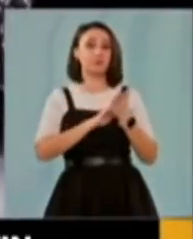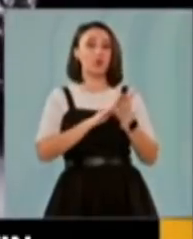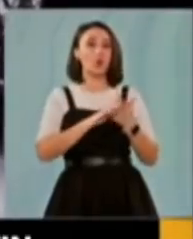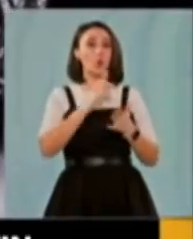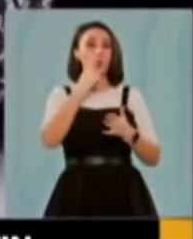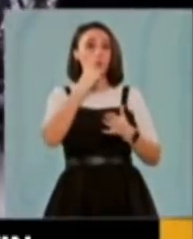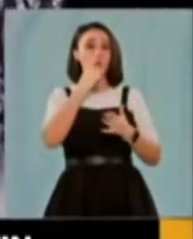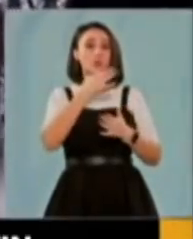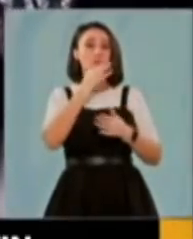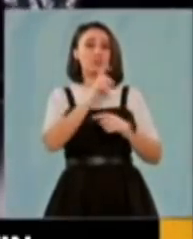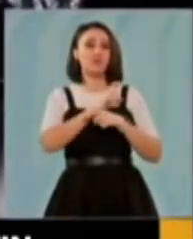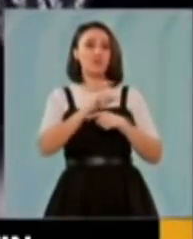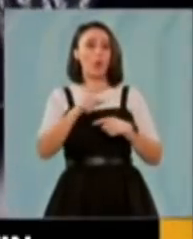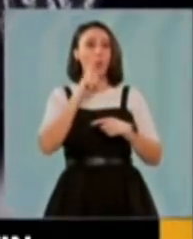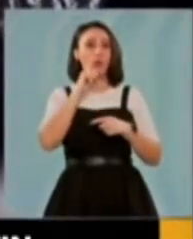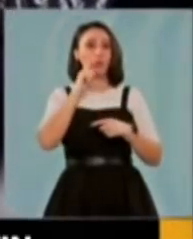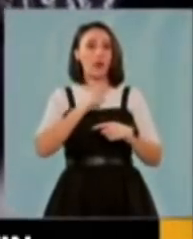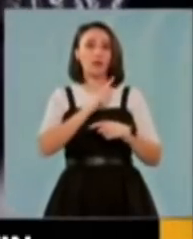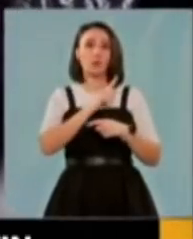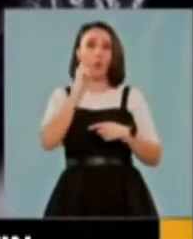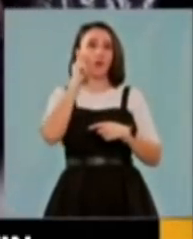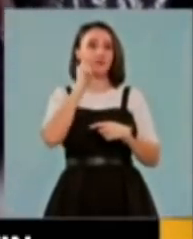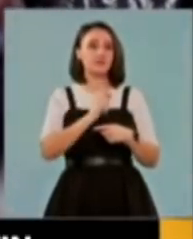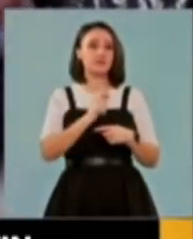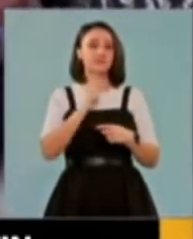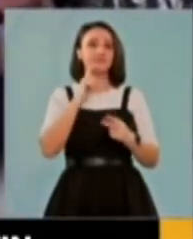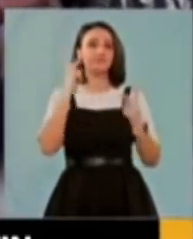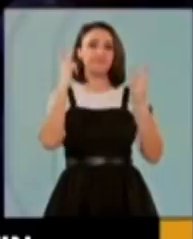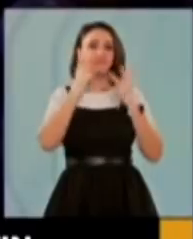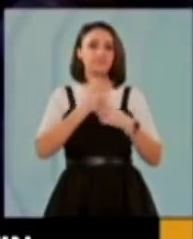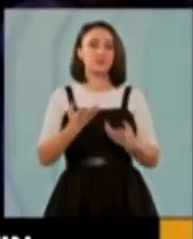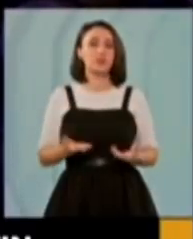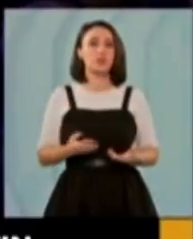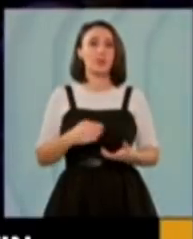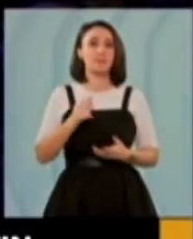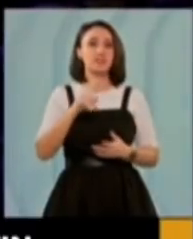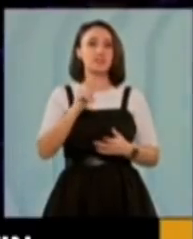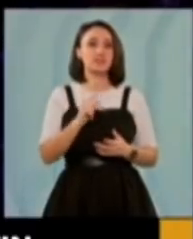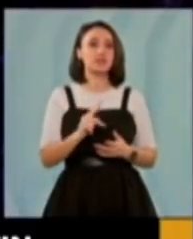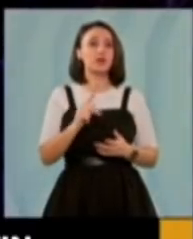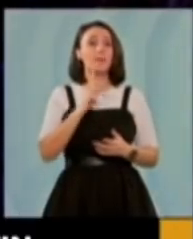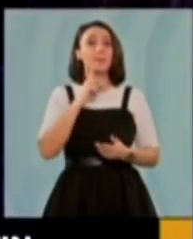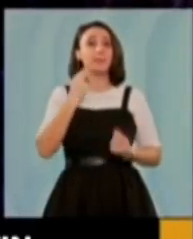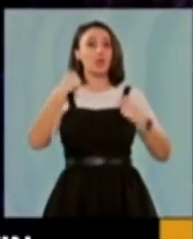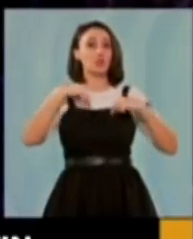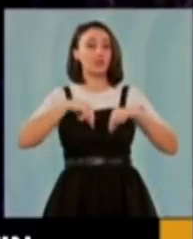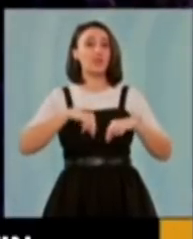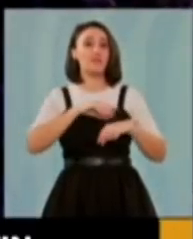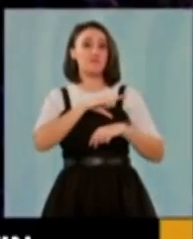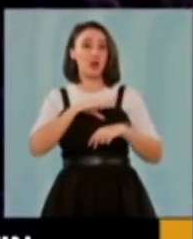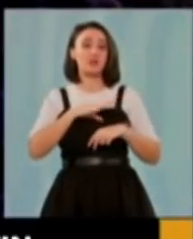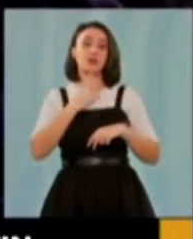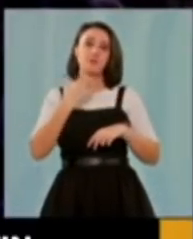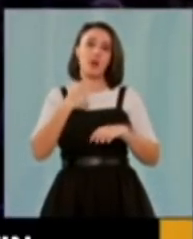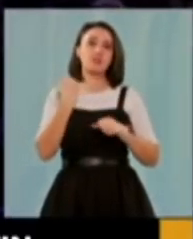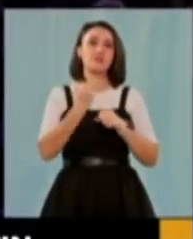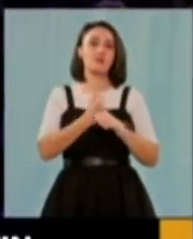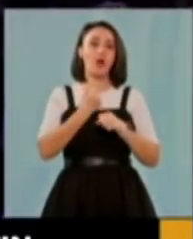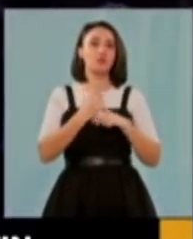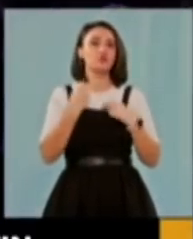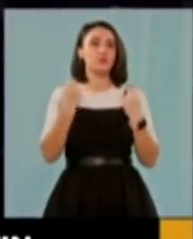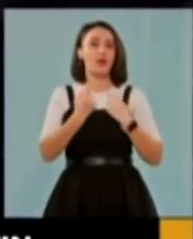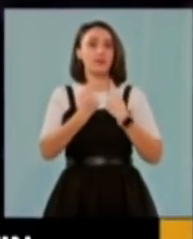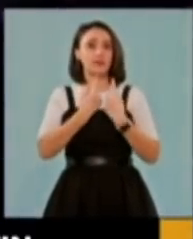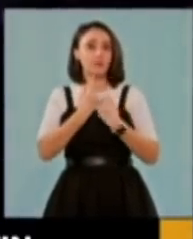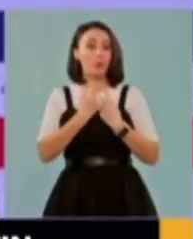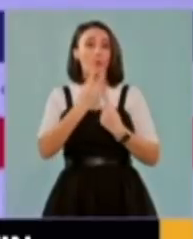Rusiei și dau vina pe Ucraina pentru încălcarea înțelegerilor de la Minsk și președintele francez a Manole macrou dorește să facă demersuri